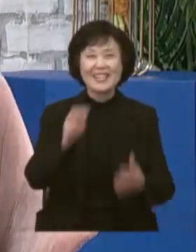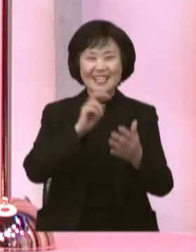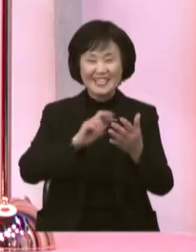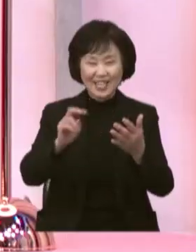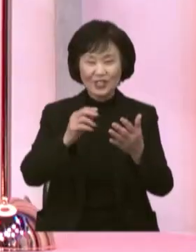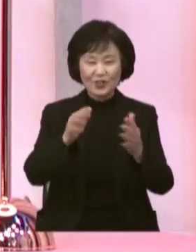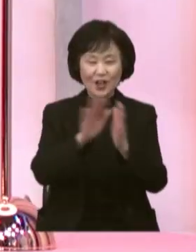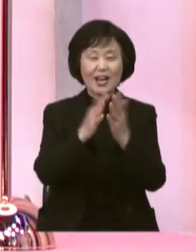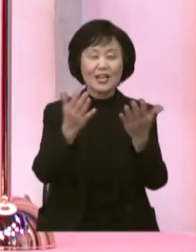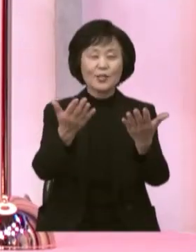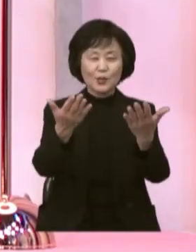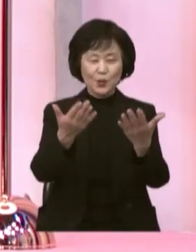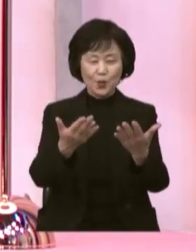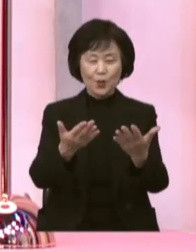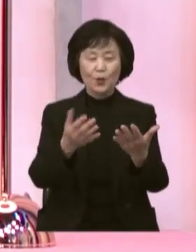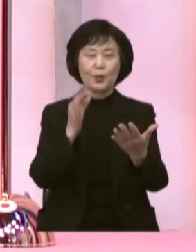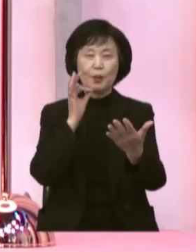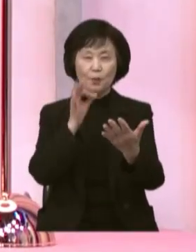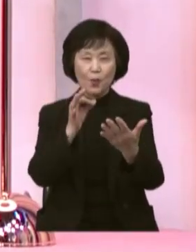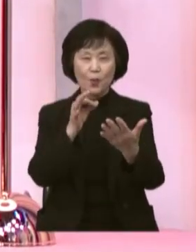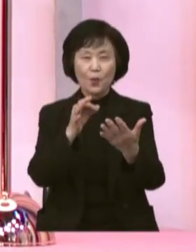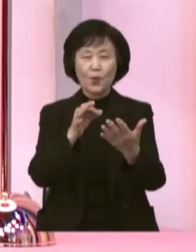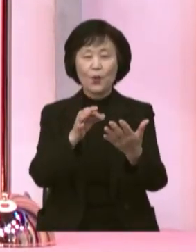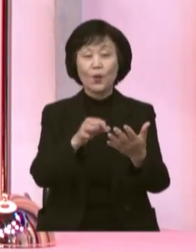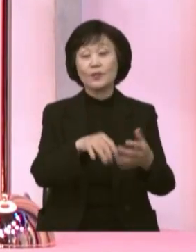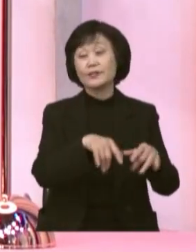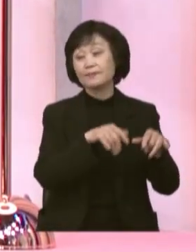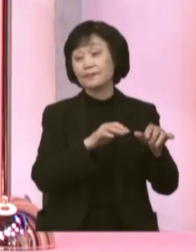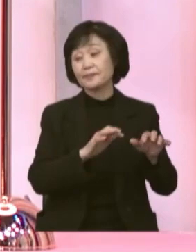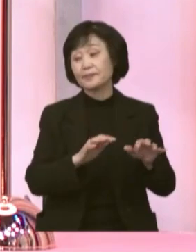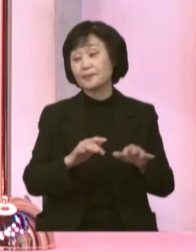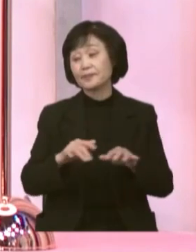한번 죽어봐라 이 사람들아 한번.